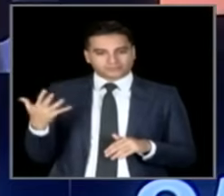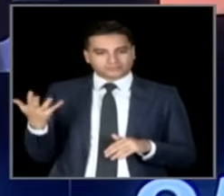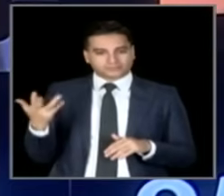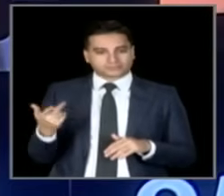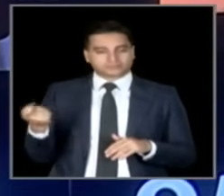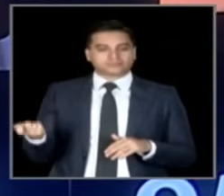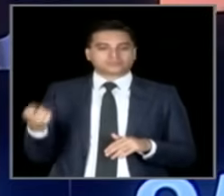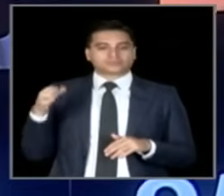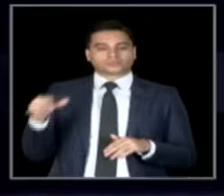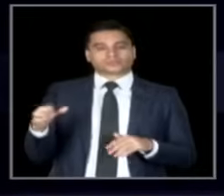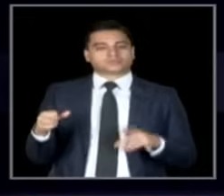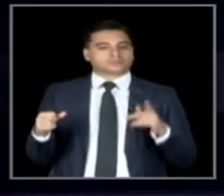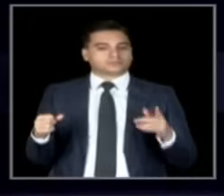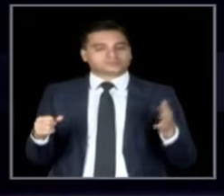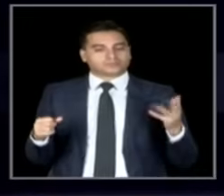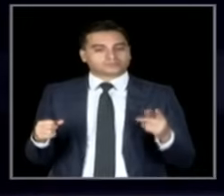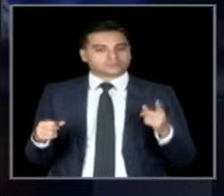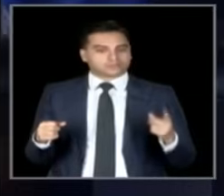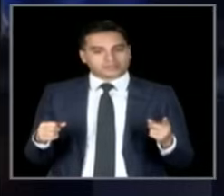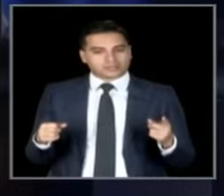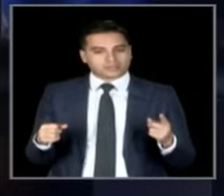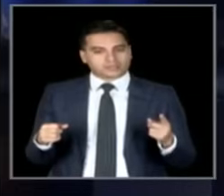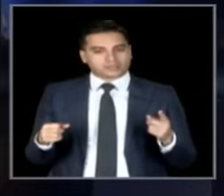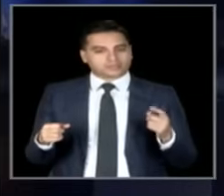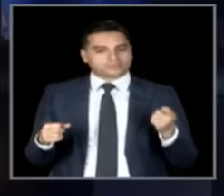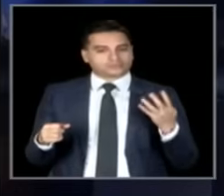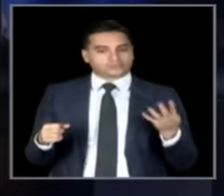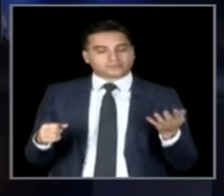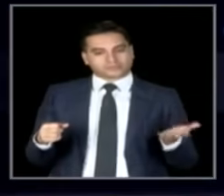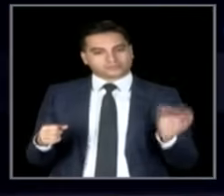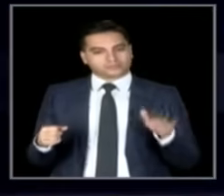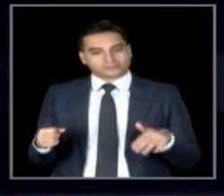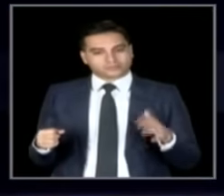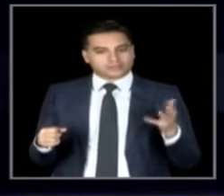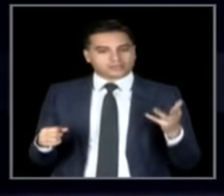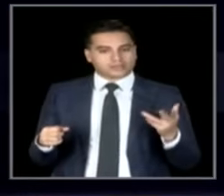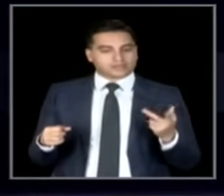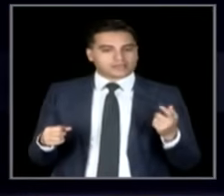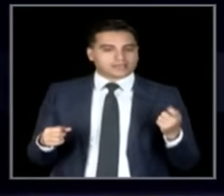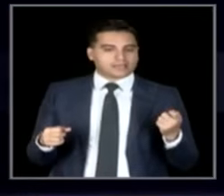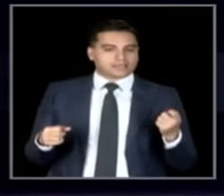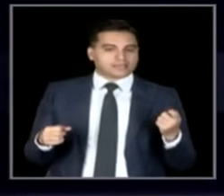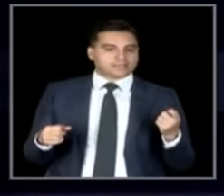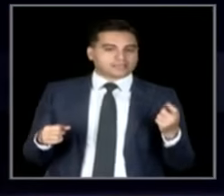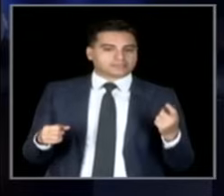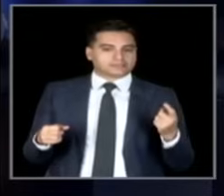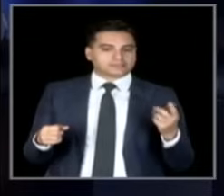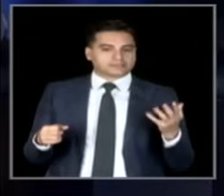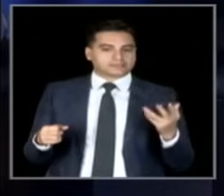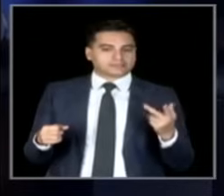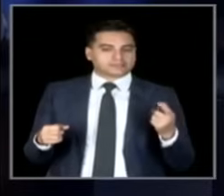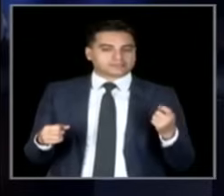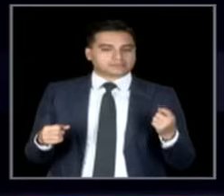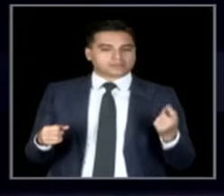صح. 95. حسن عروس كنتوا كام؟ 45. 45 وسبع إجابات صح.